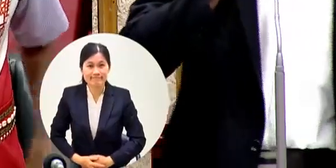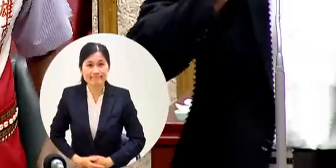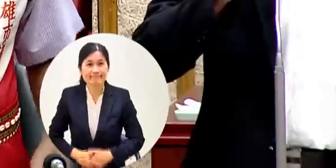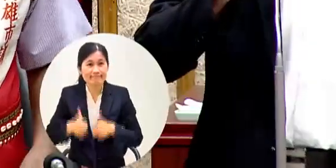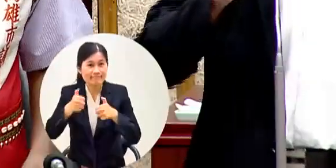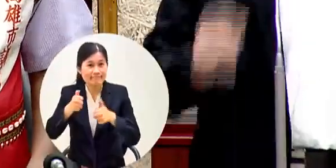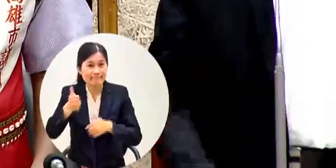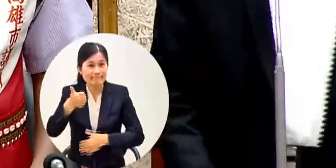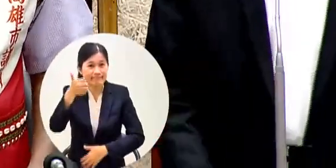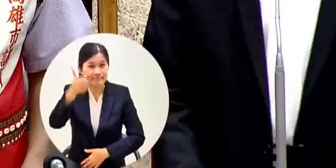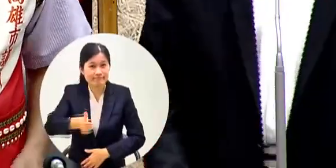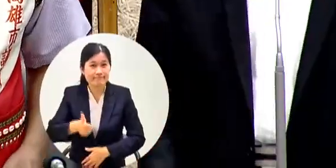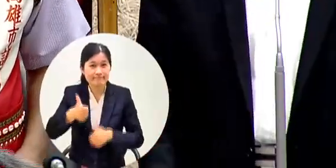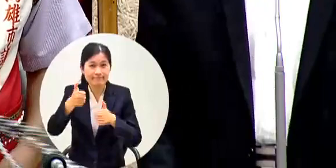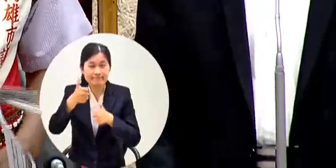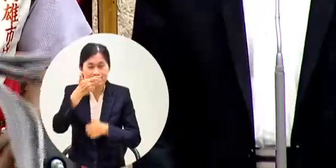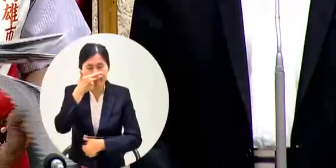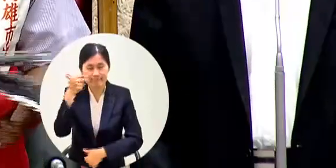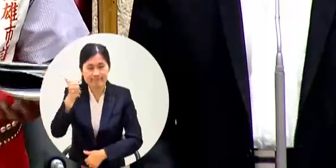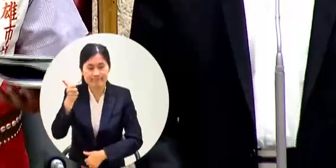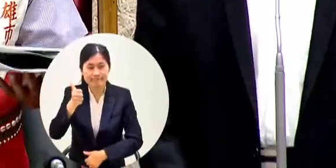可不可以？可以吗？